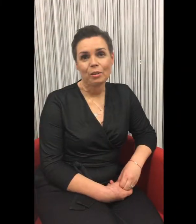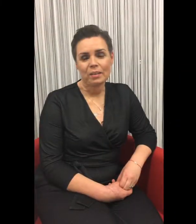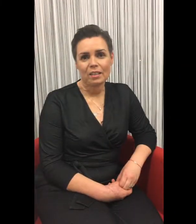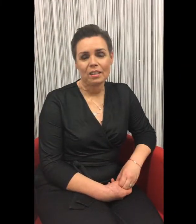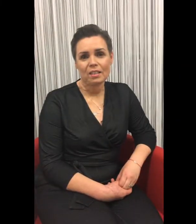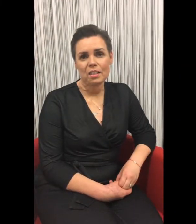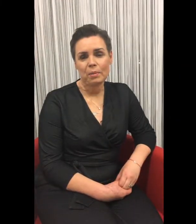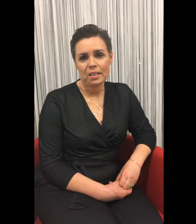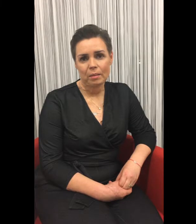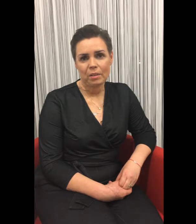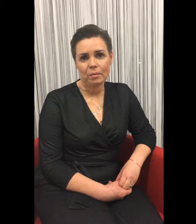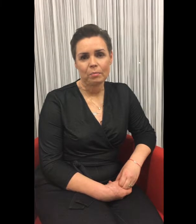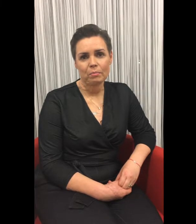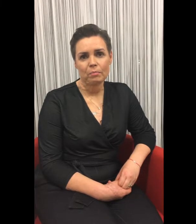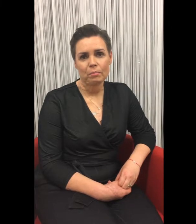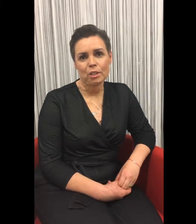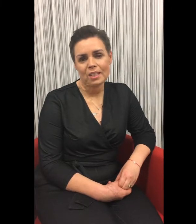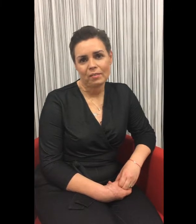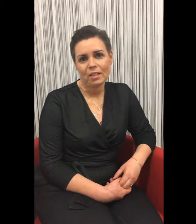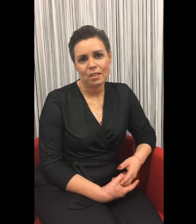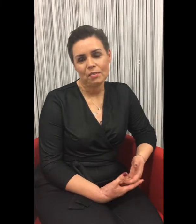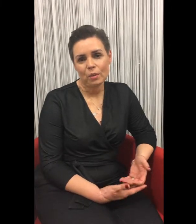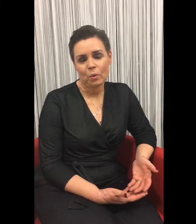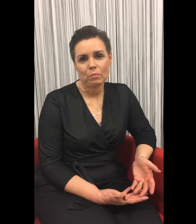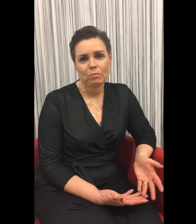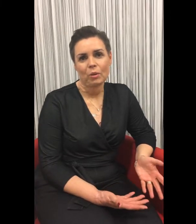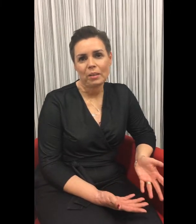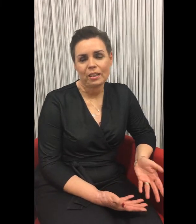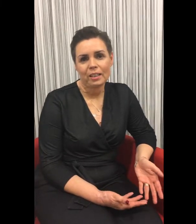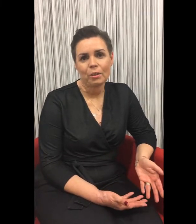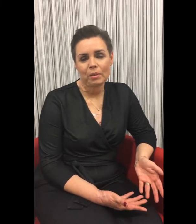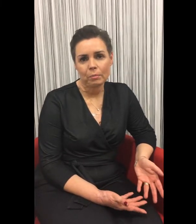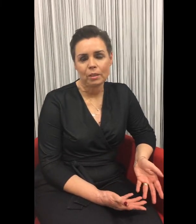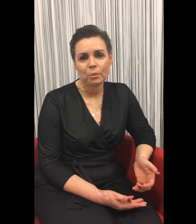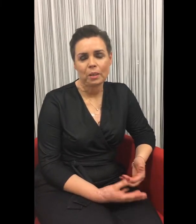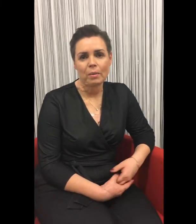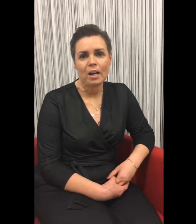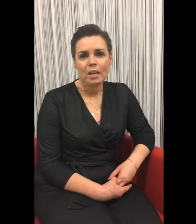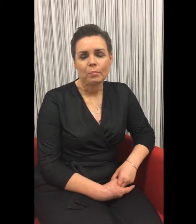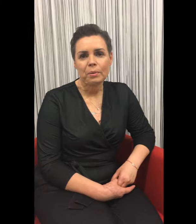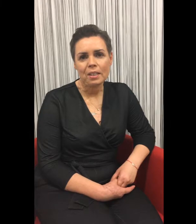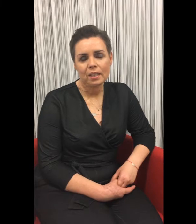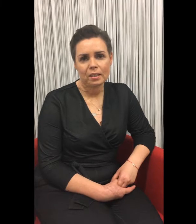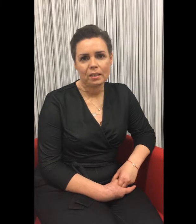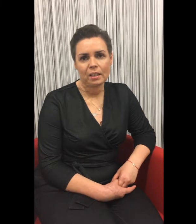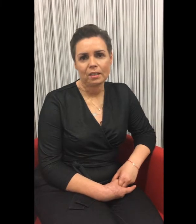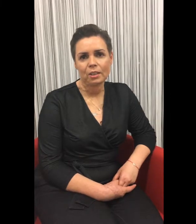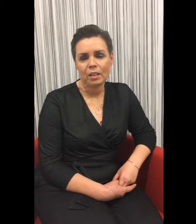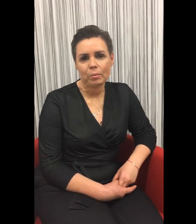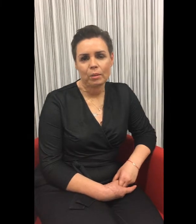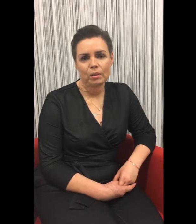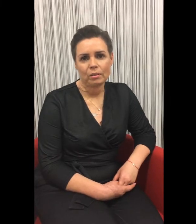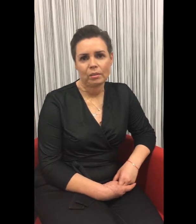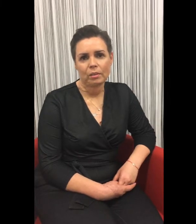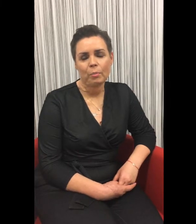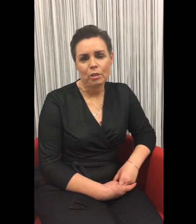Wystawa Kobieta z bliznami przedstawia zwykłą kobietę, taką jak mnie, która ma bliznę na ciele